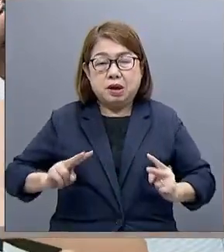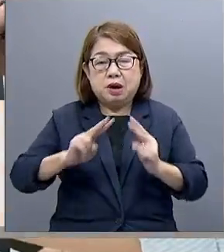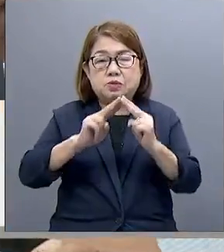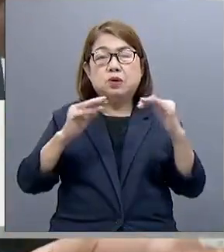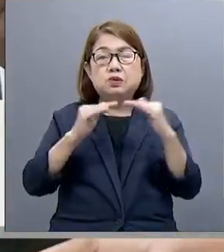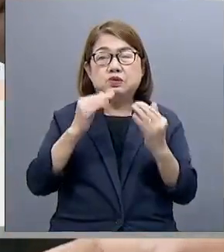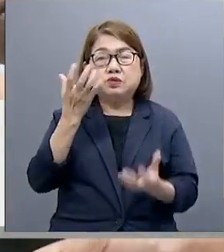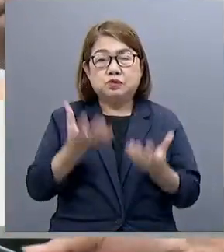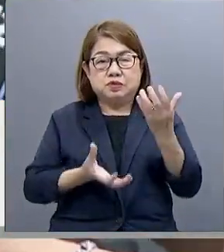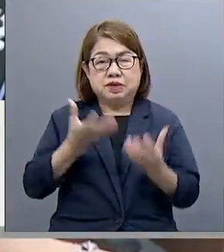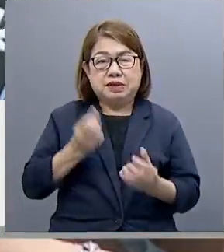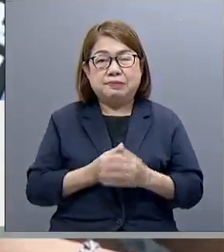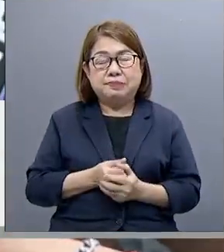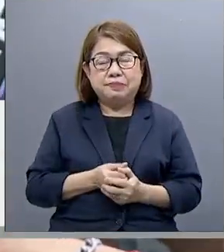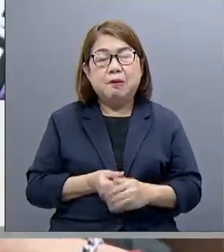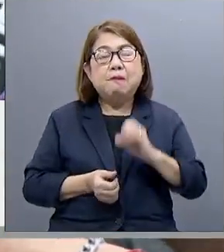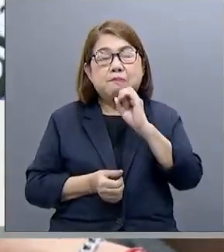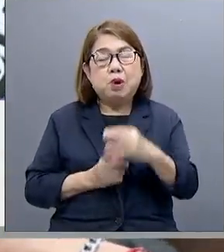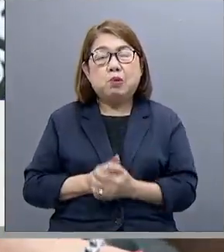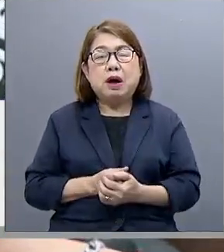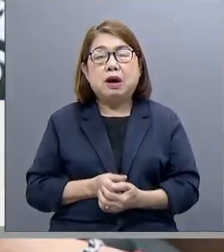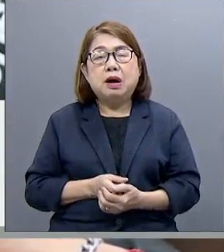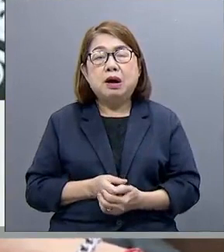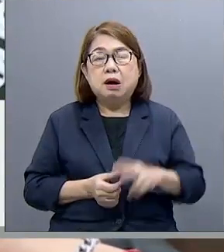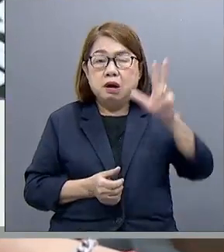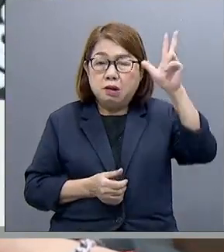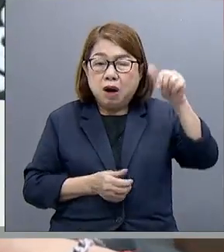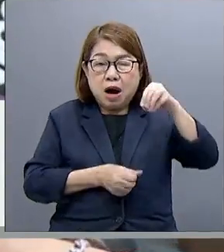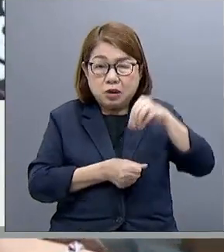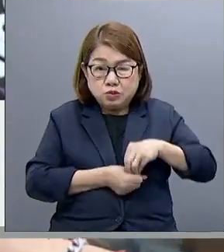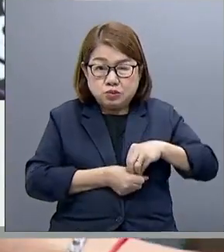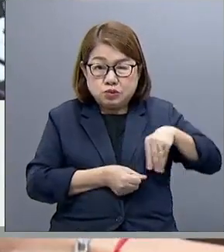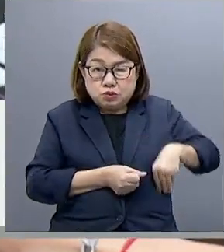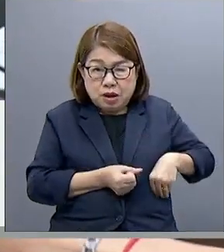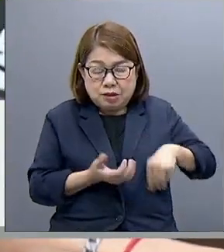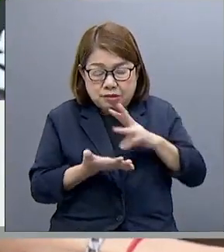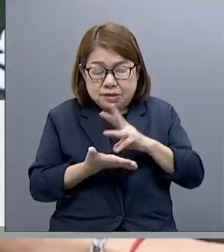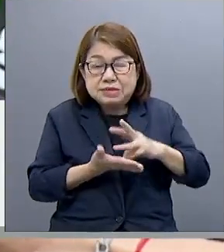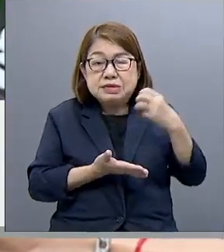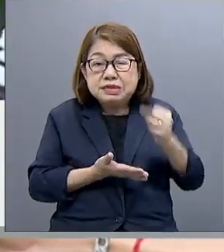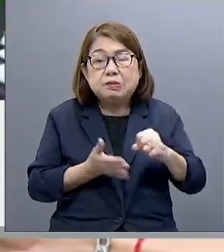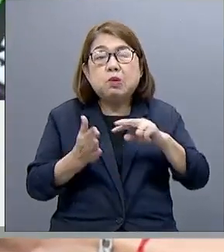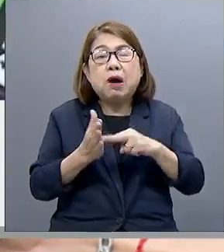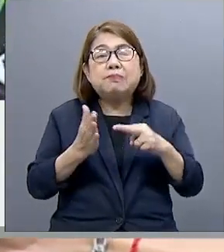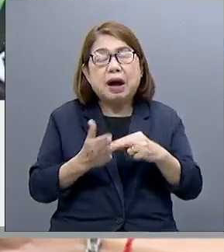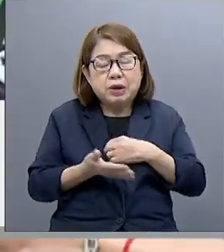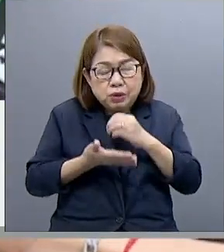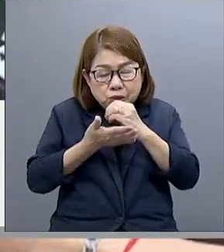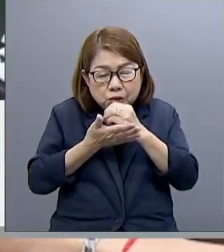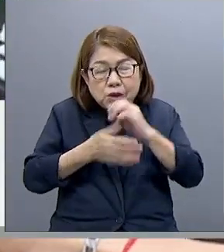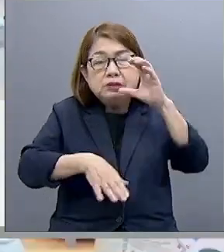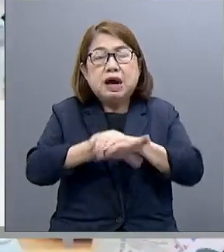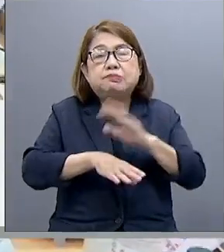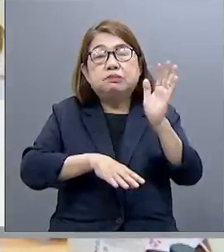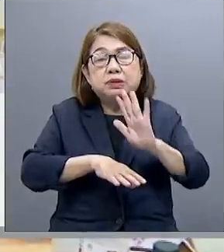ยุติธรรมพูดถึงการปรับหลักเกณฑ์การครอบครองยาบ้าไม่เกิน 10เม็ดให้ถือว่าเป็นผู้เสพไม่ต้องรับโทษทางอาญาว่า